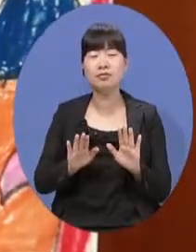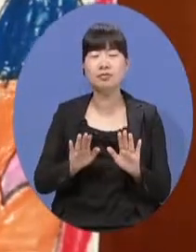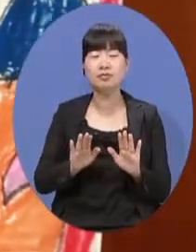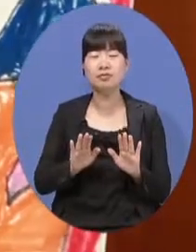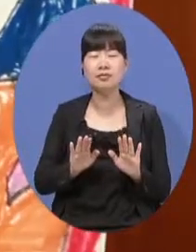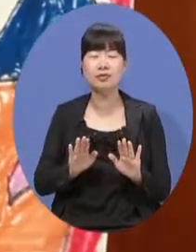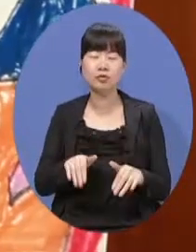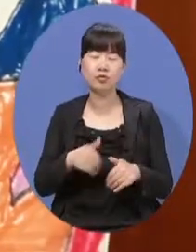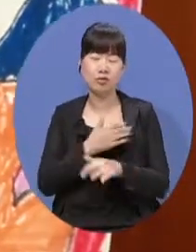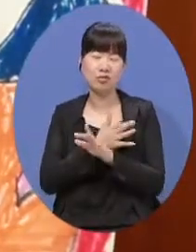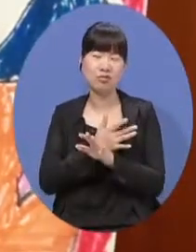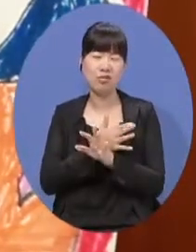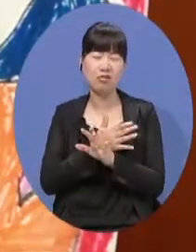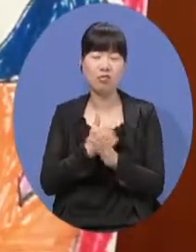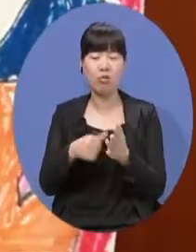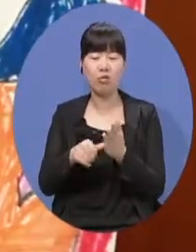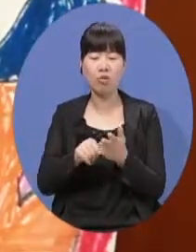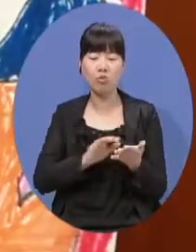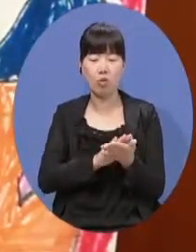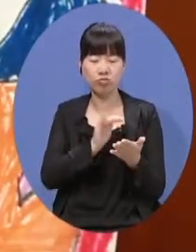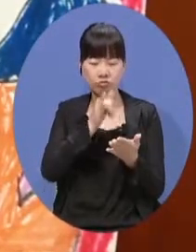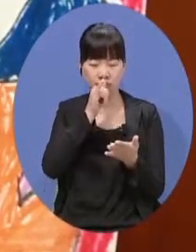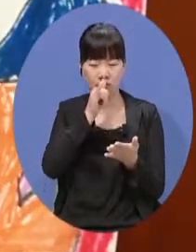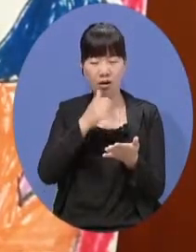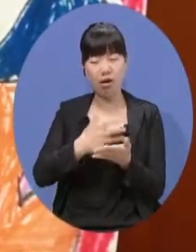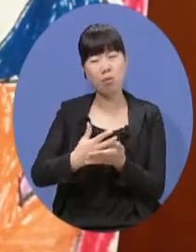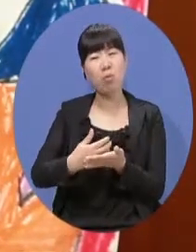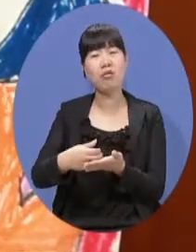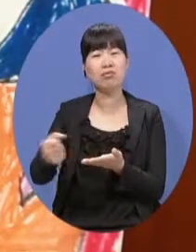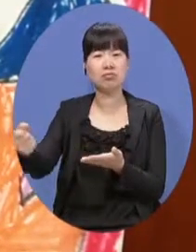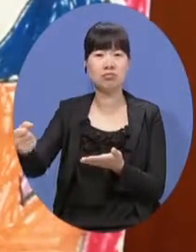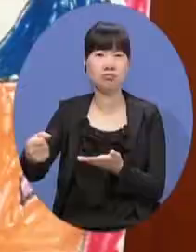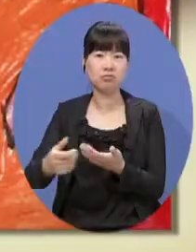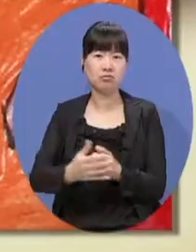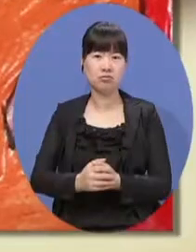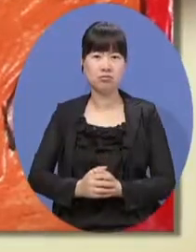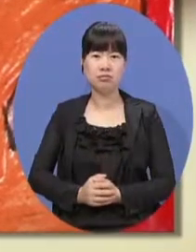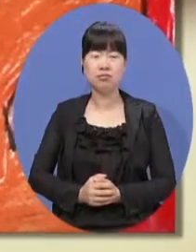네, 장난감 놀고 있는 거 뺏었어요.